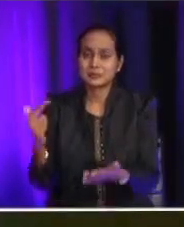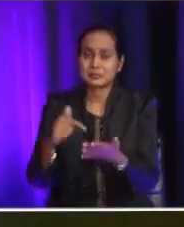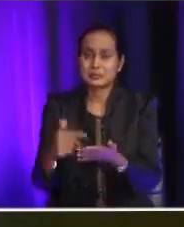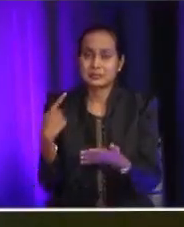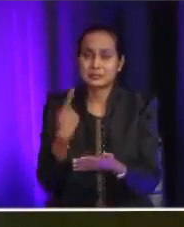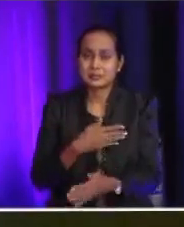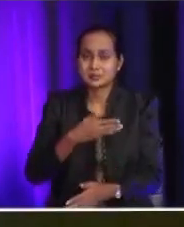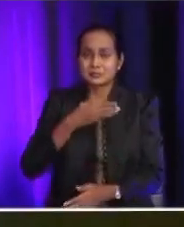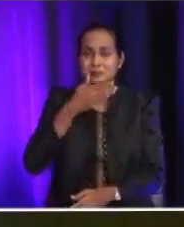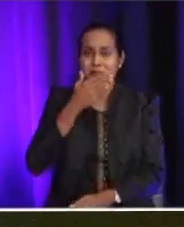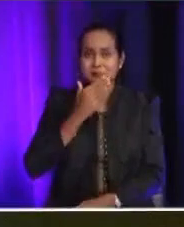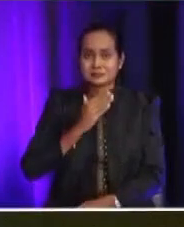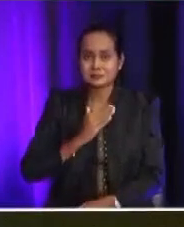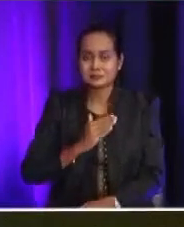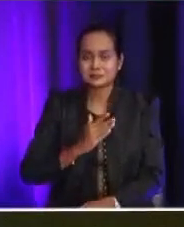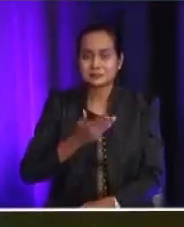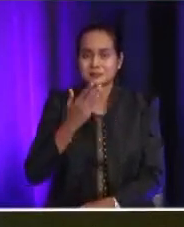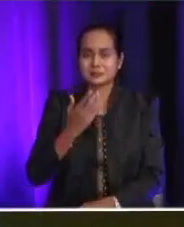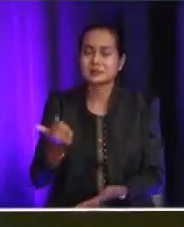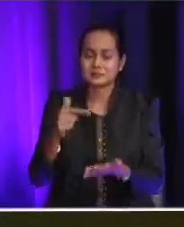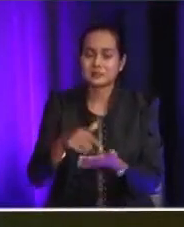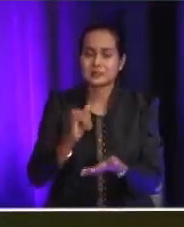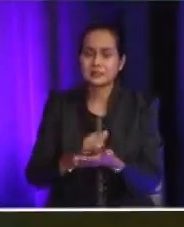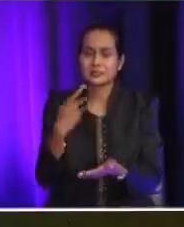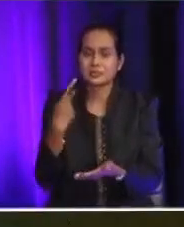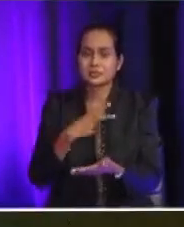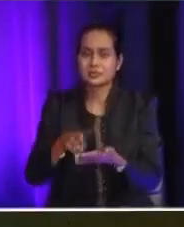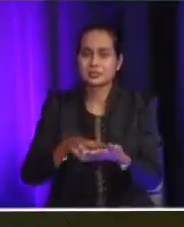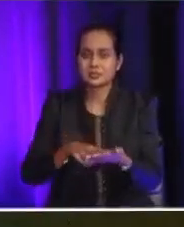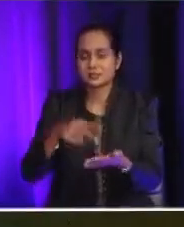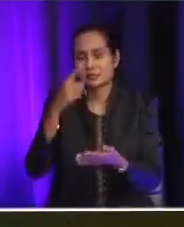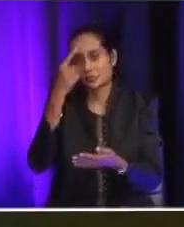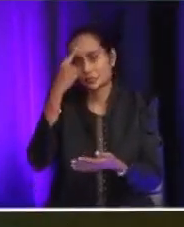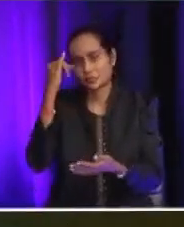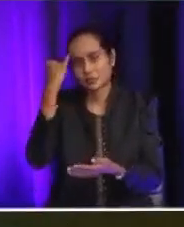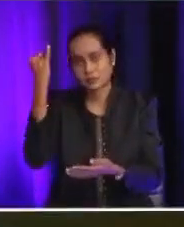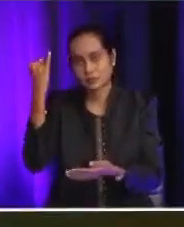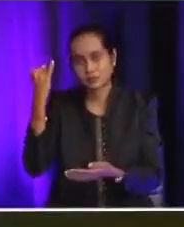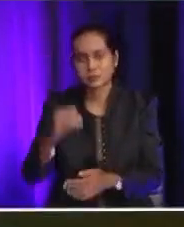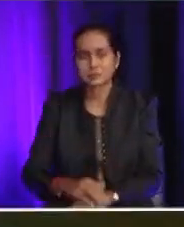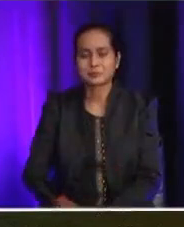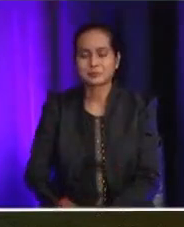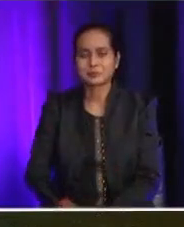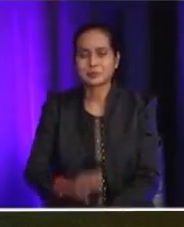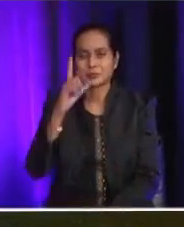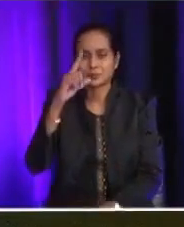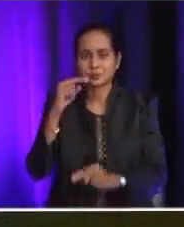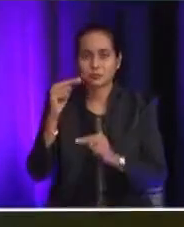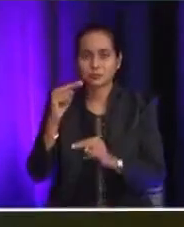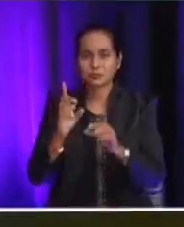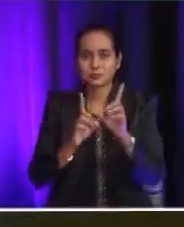di muka bumi ini, selagi itulah kita membaca demi ilmu. Ya. 1 bintang untuk Nadira.